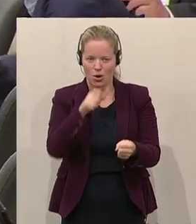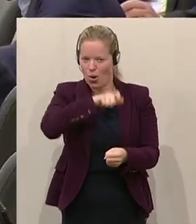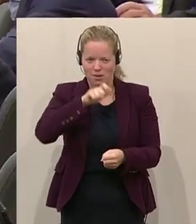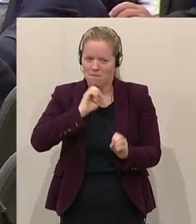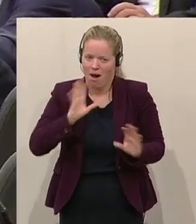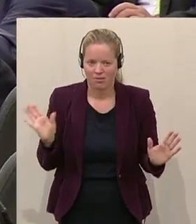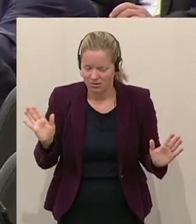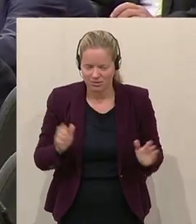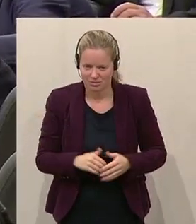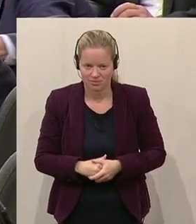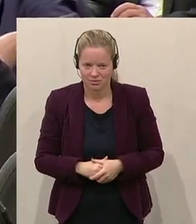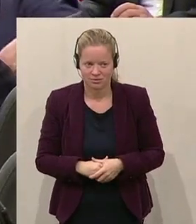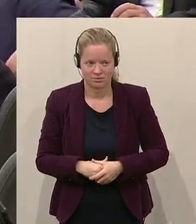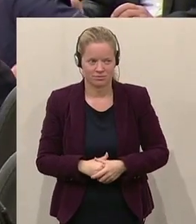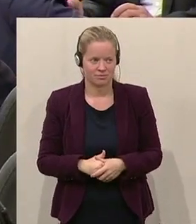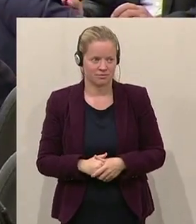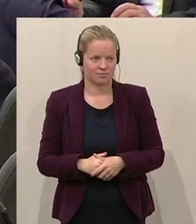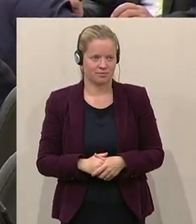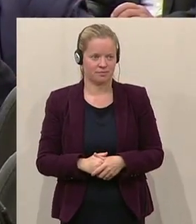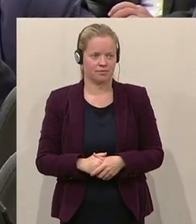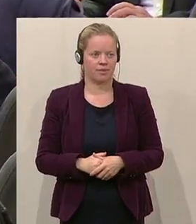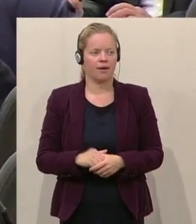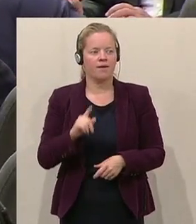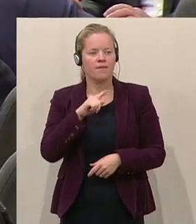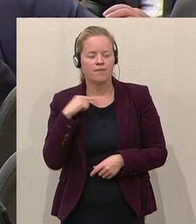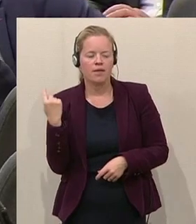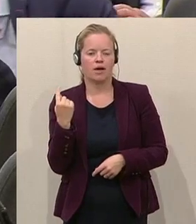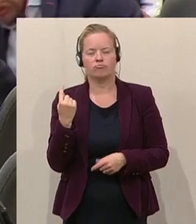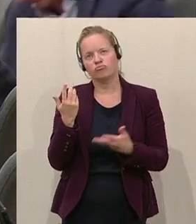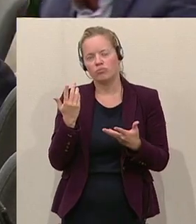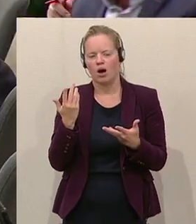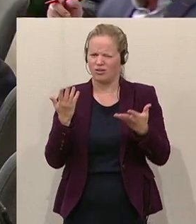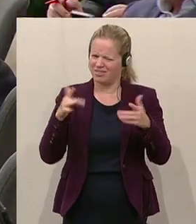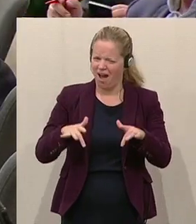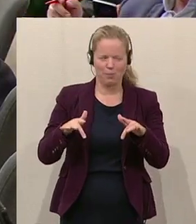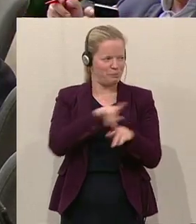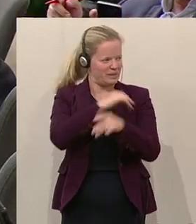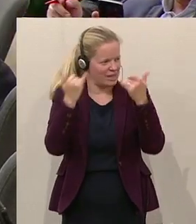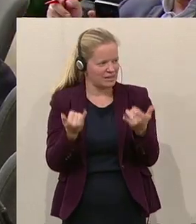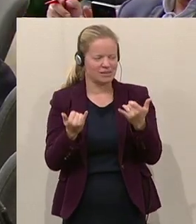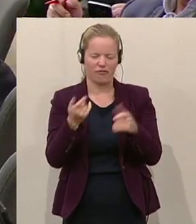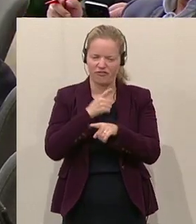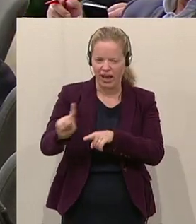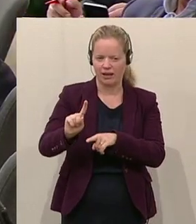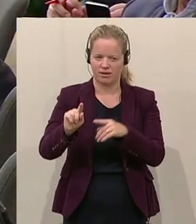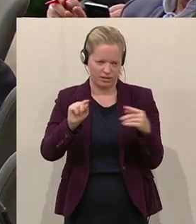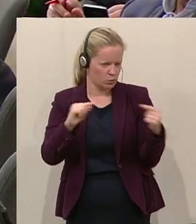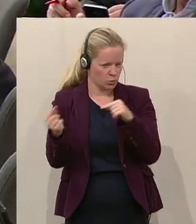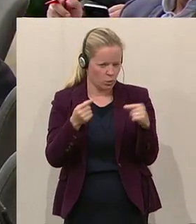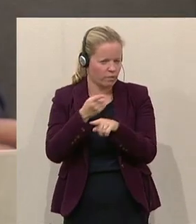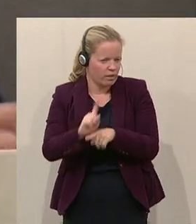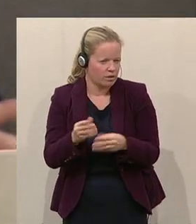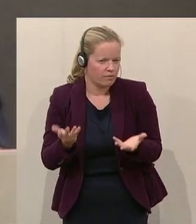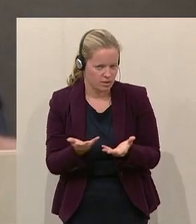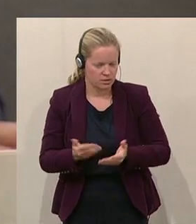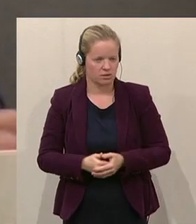das entsprechend dann nicht wollen. Was überhaupt und generell fehlt in der Debatte bis heute, ist,